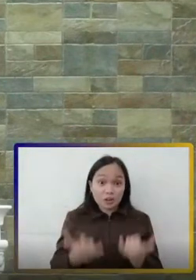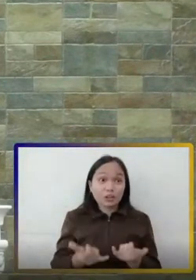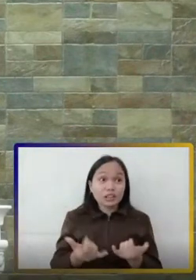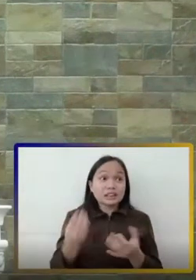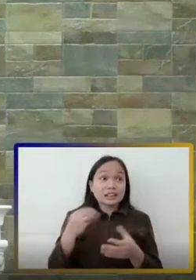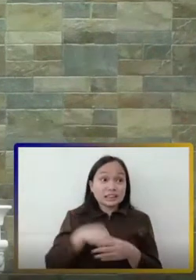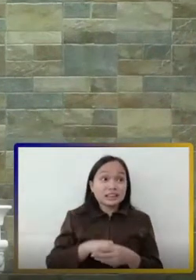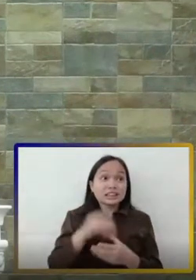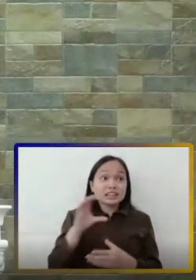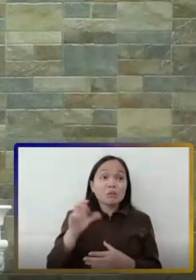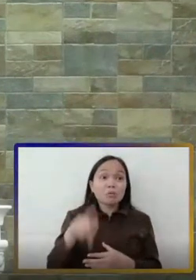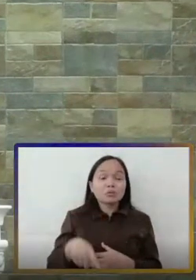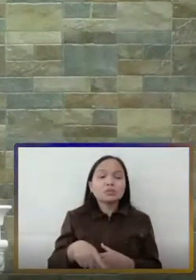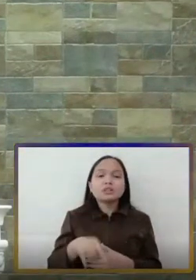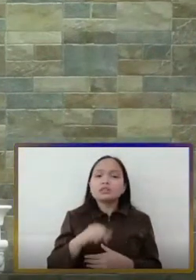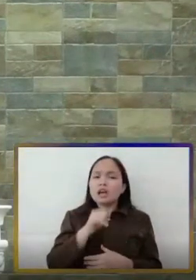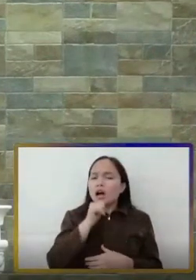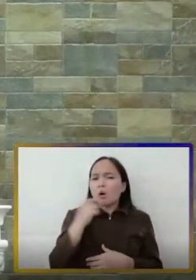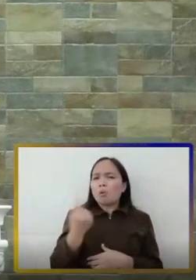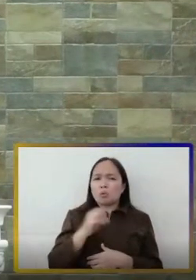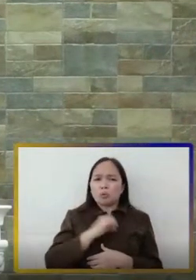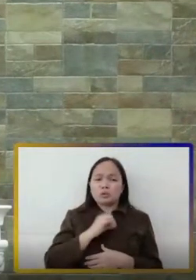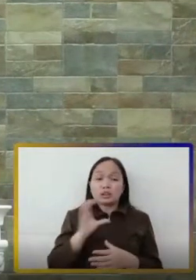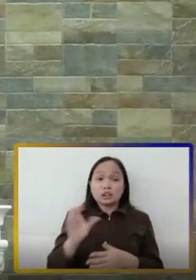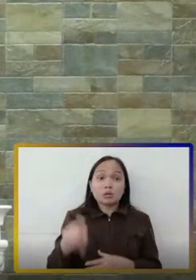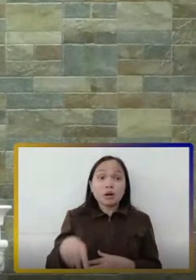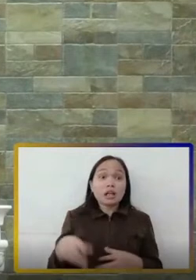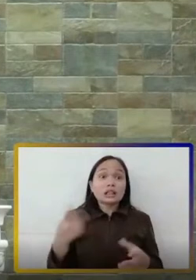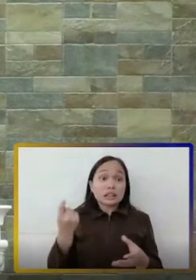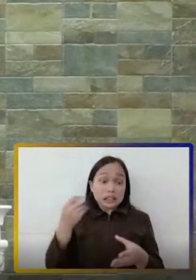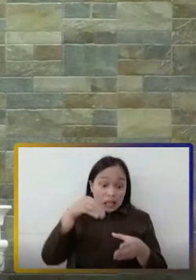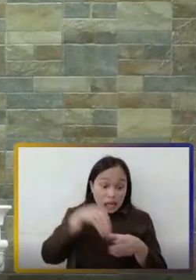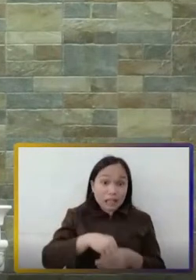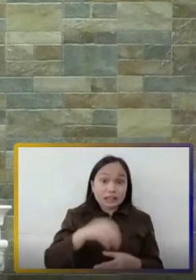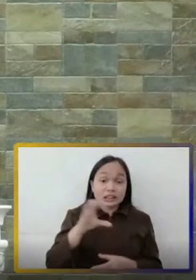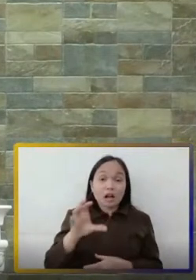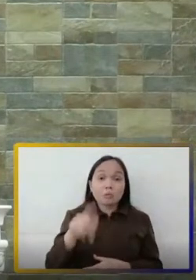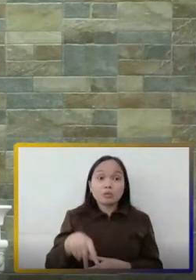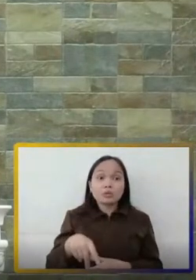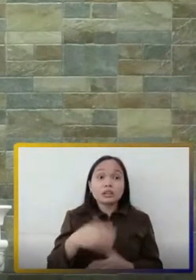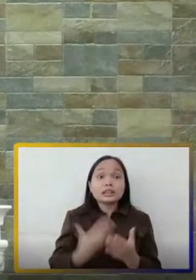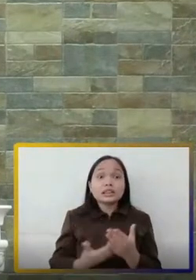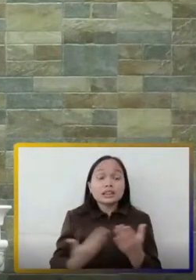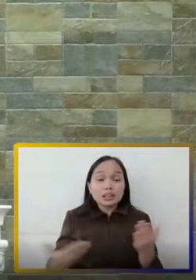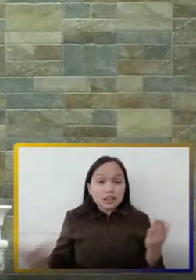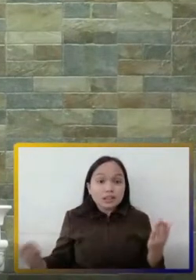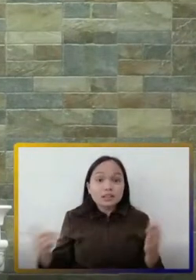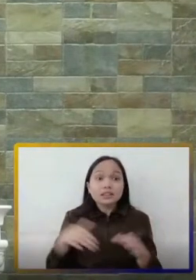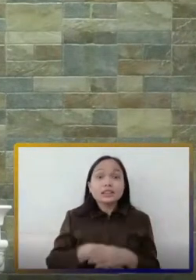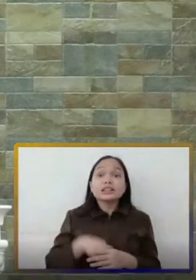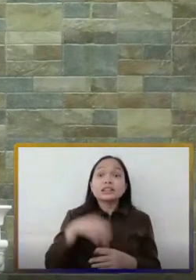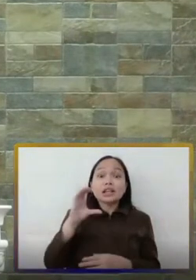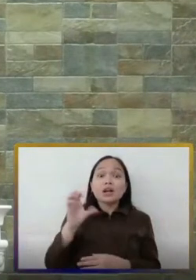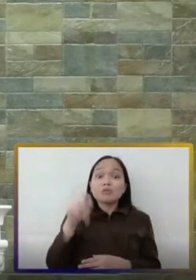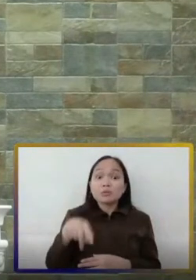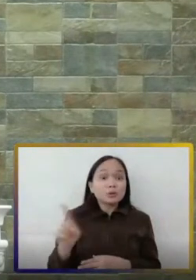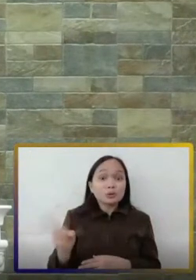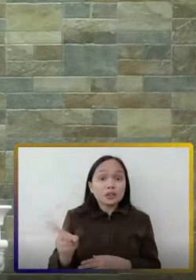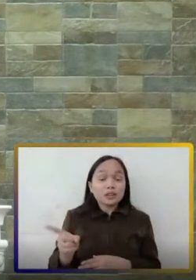phone, it's not the cell phone per se, but the contents of the cell phone, the things that are in it,